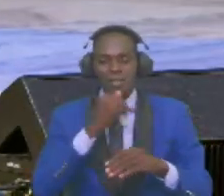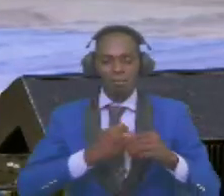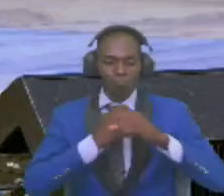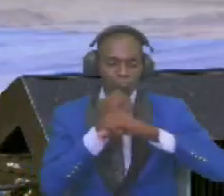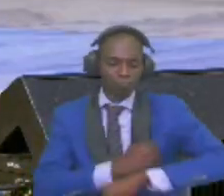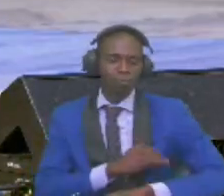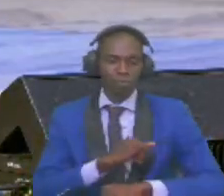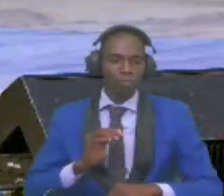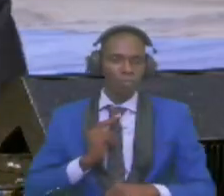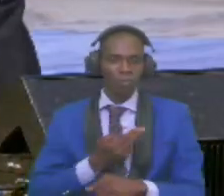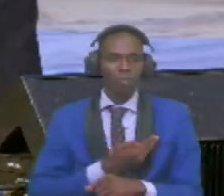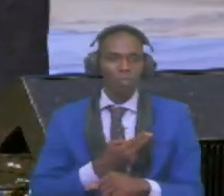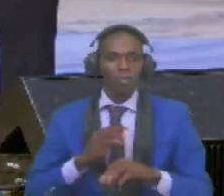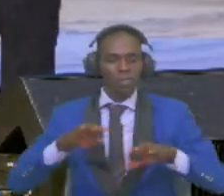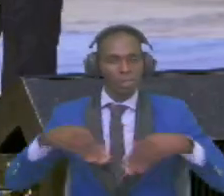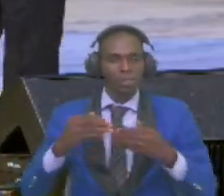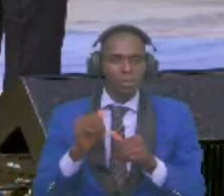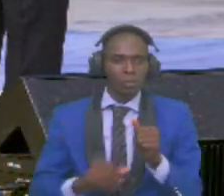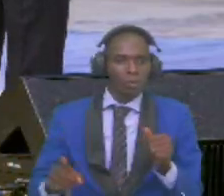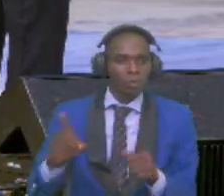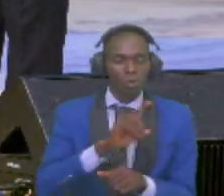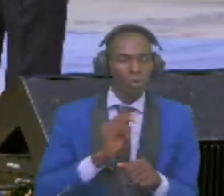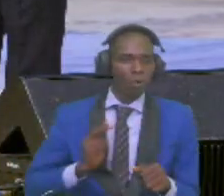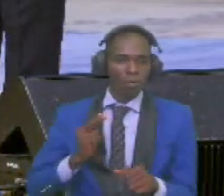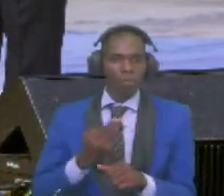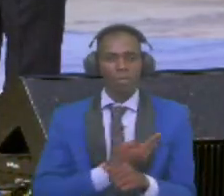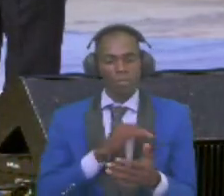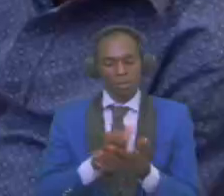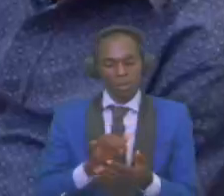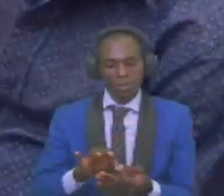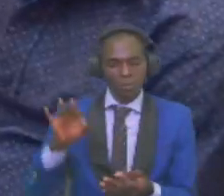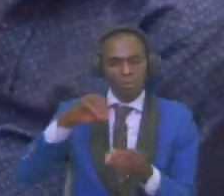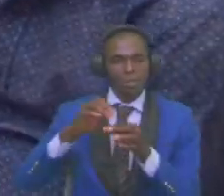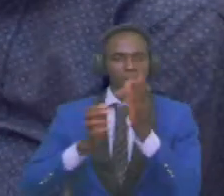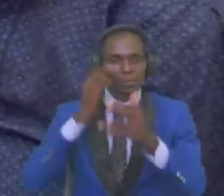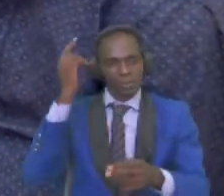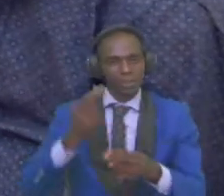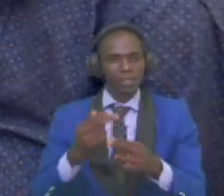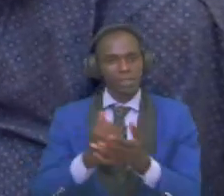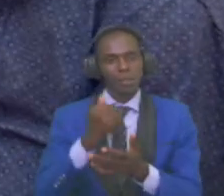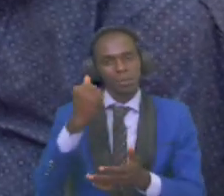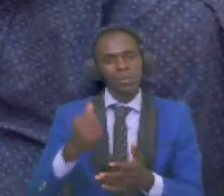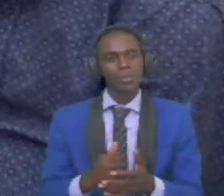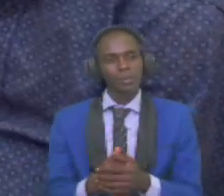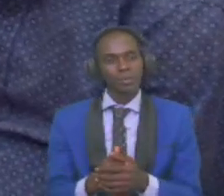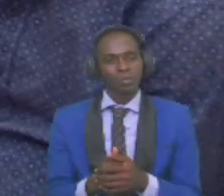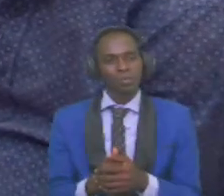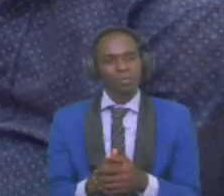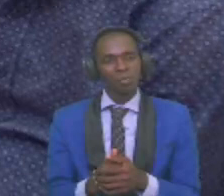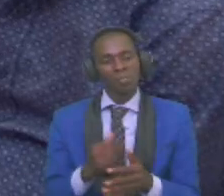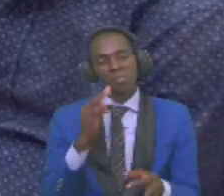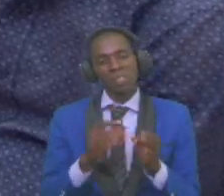derrière nous puisse le seigneur accros des achats faim de loup cet esprit ono de jeu de crise à